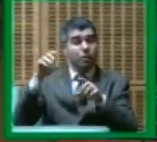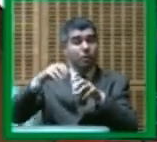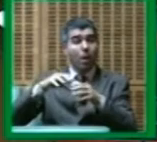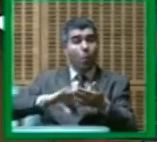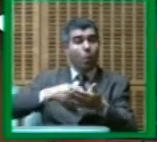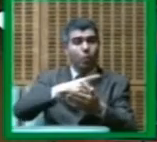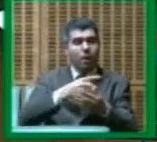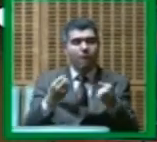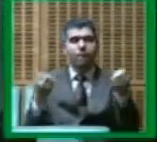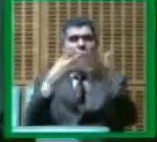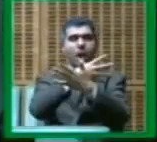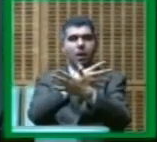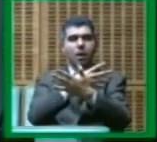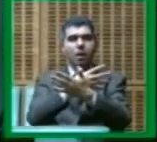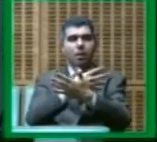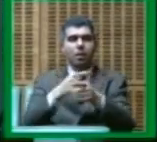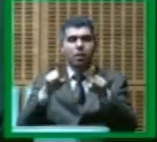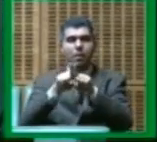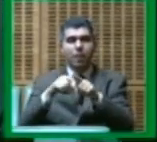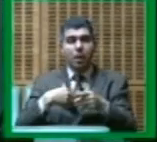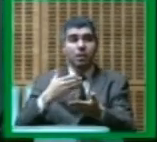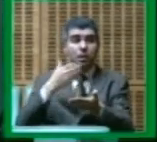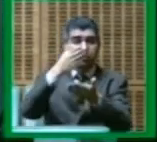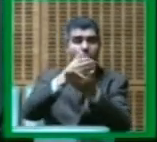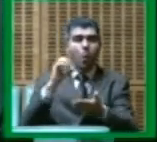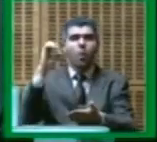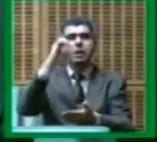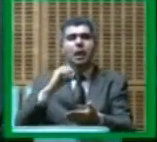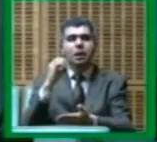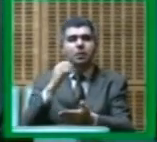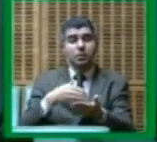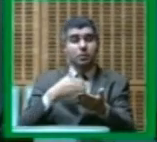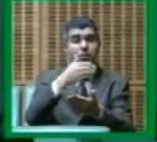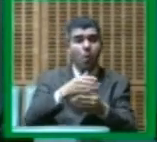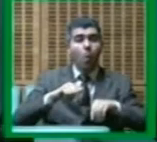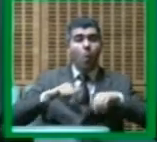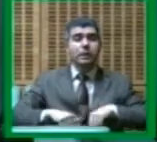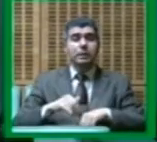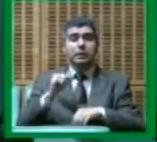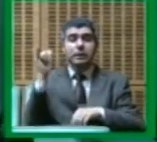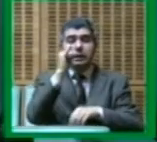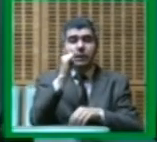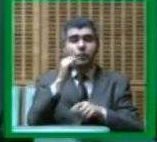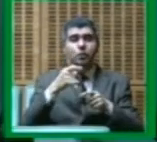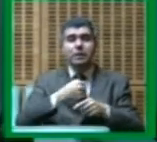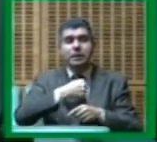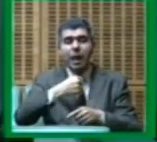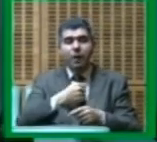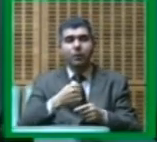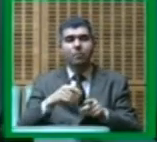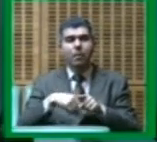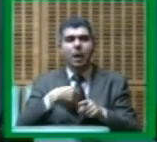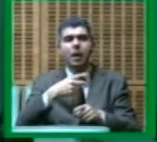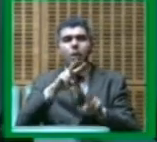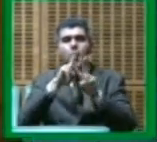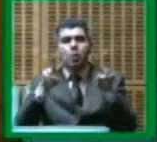مفاجئة للجميع، للجميع. أنا لما مشيت للورزازات وطبعا الحال والسي الخلفي كان في قلميم، تعمدت نسول الناس الكبار لما